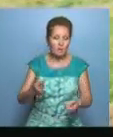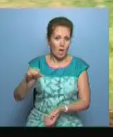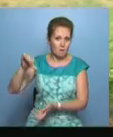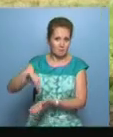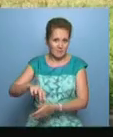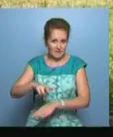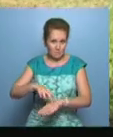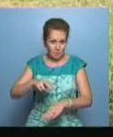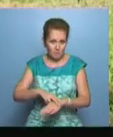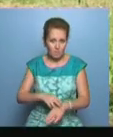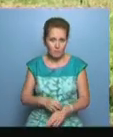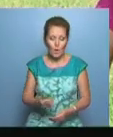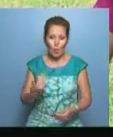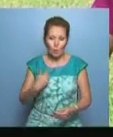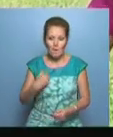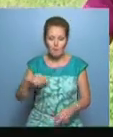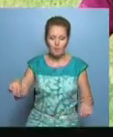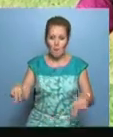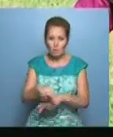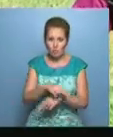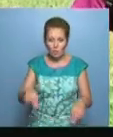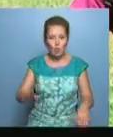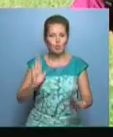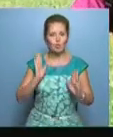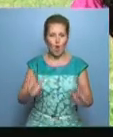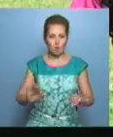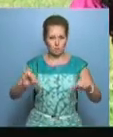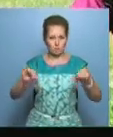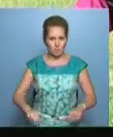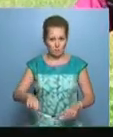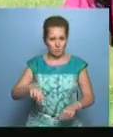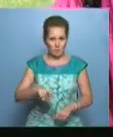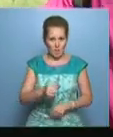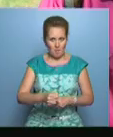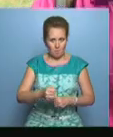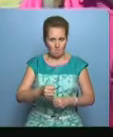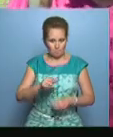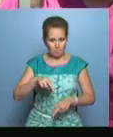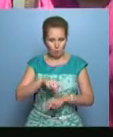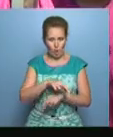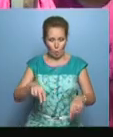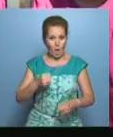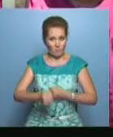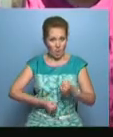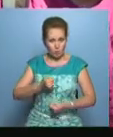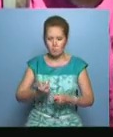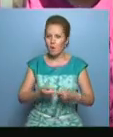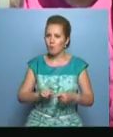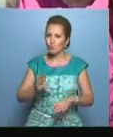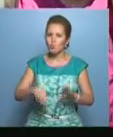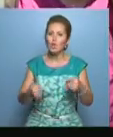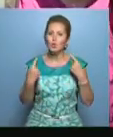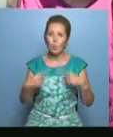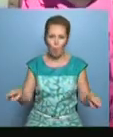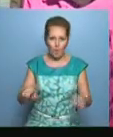ГИБДД. У нас на пешеходном переходе обладают преимуществом пешеходы, правильно? А велосипедисты – это другой участник дорожного движения.